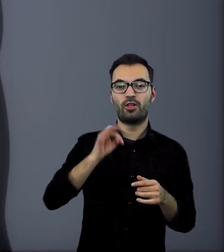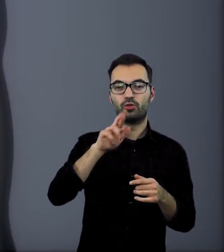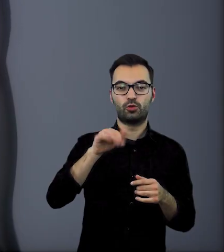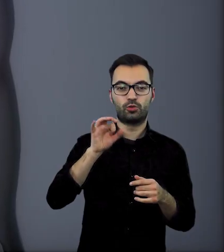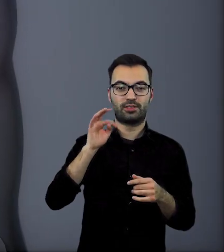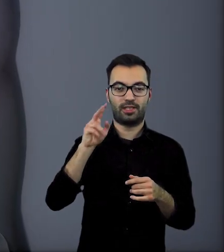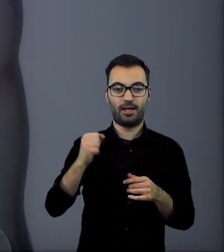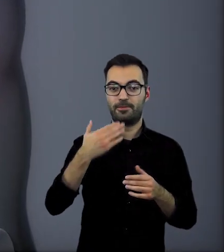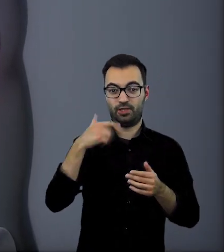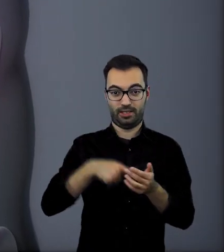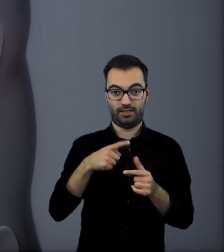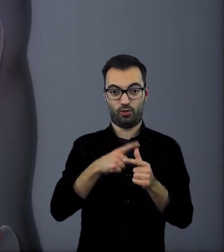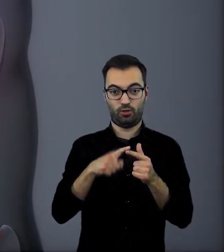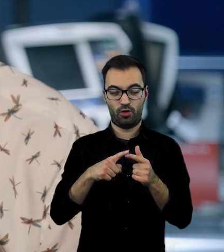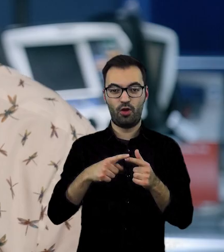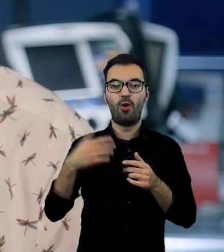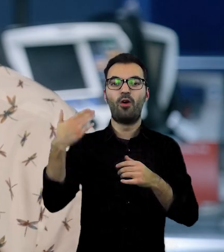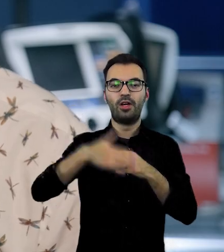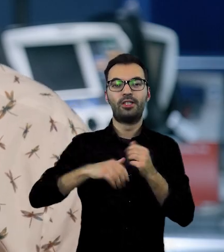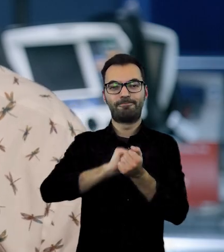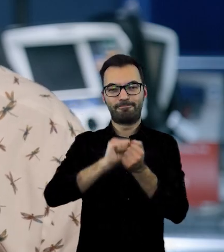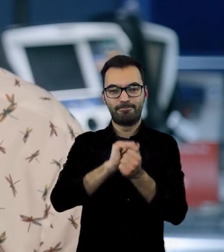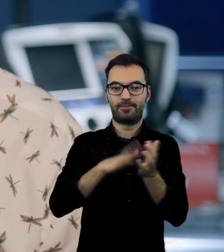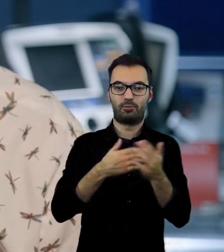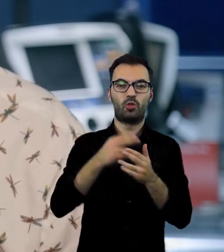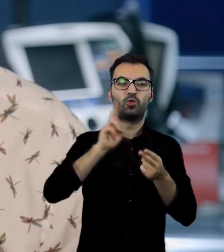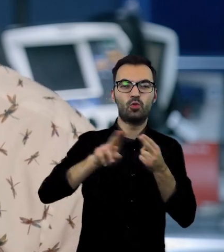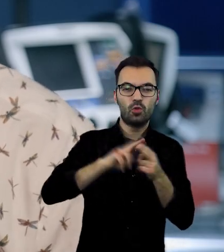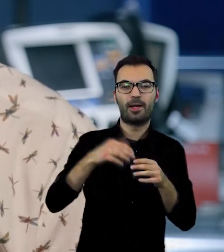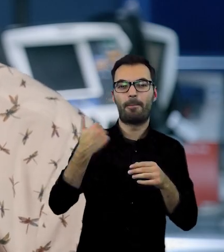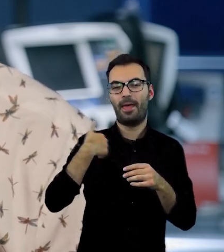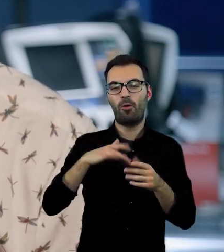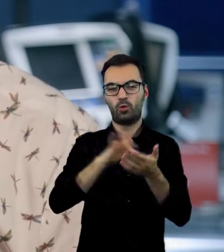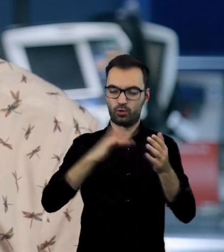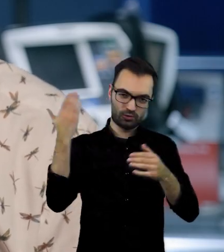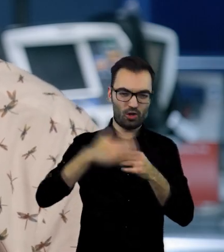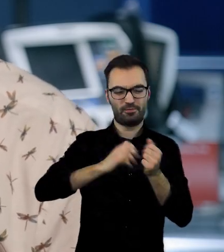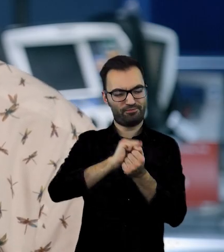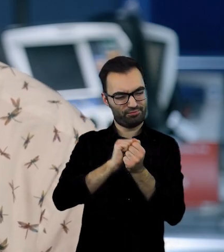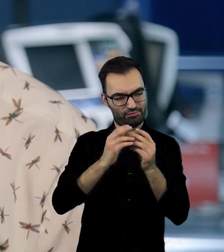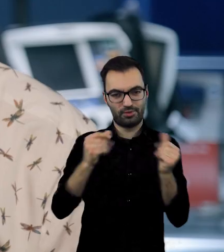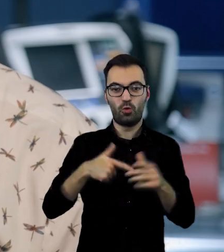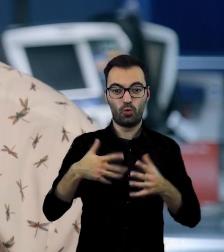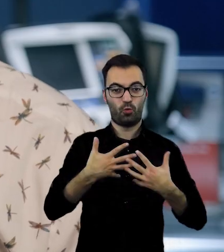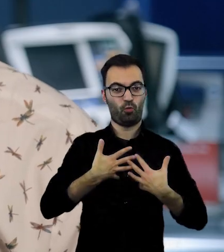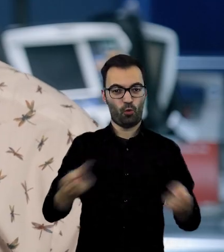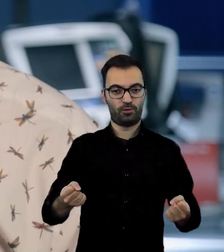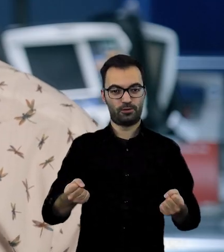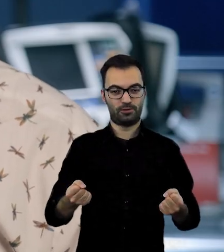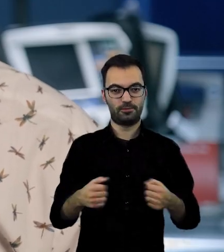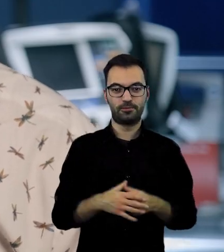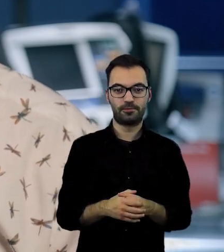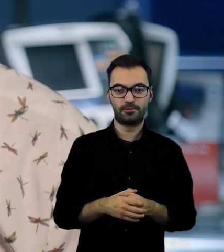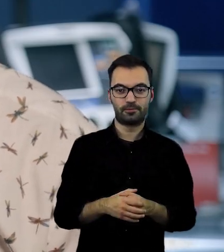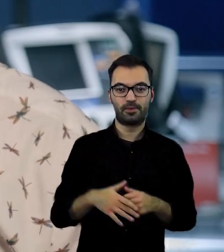brzucha. Pierwsza jego część to dwunastnica. Tu trafiają soki trawienne produkowane przez wątrobę i trzustkę. Pod ich